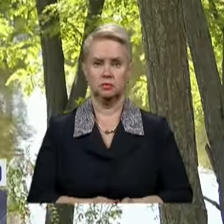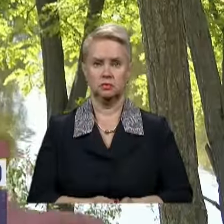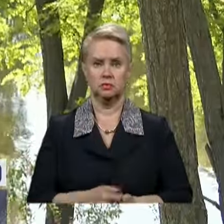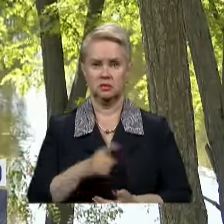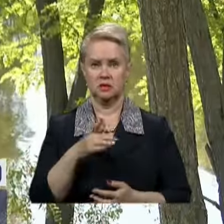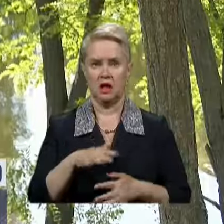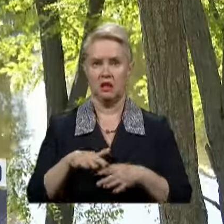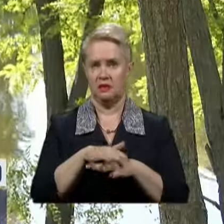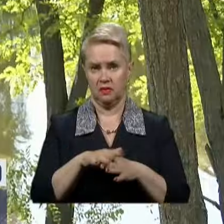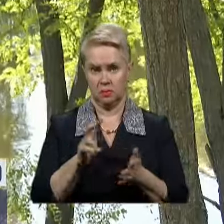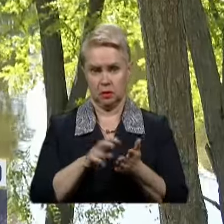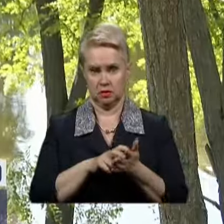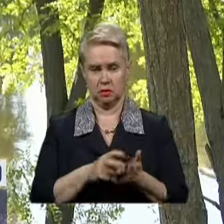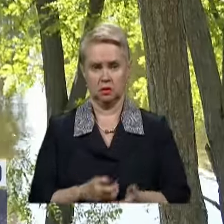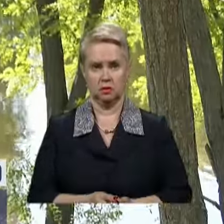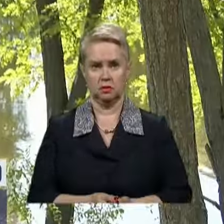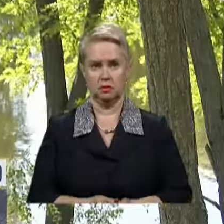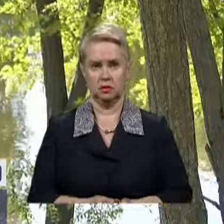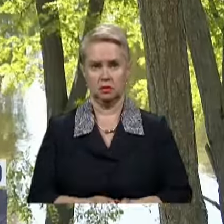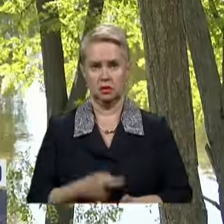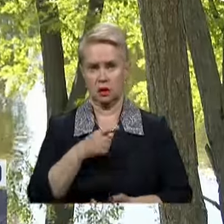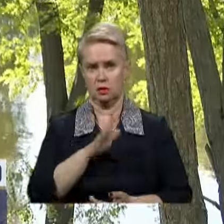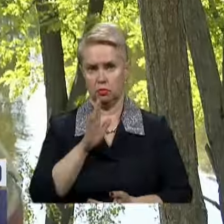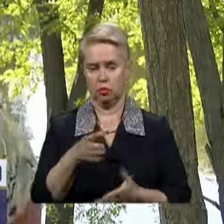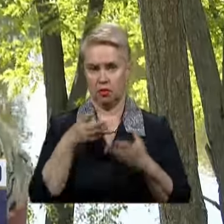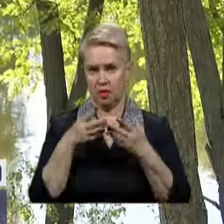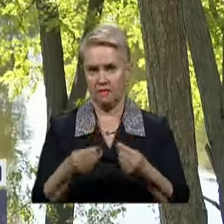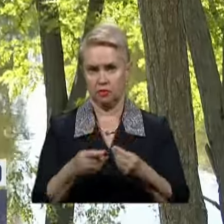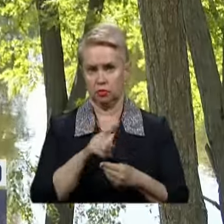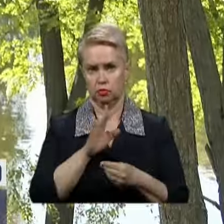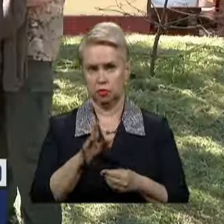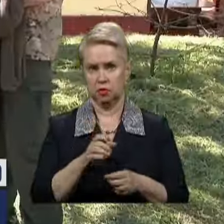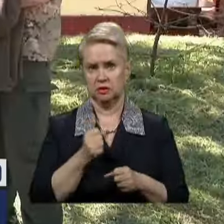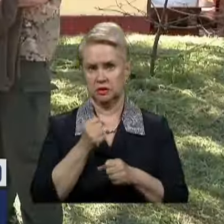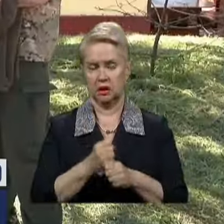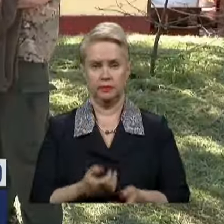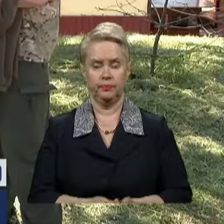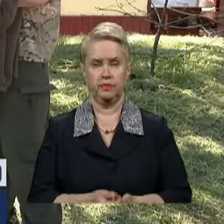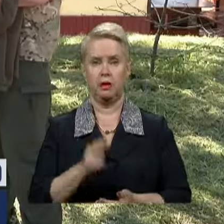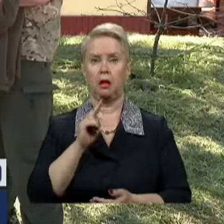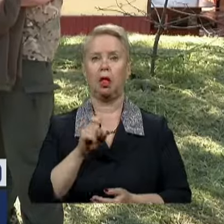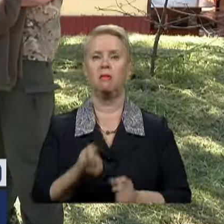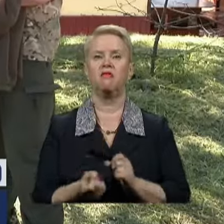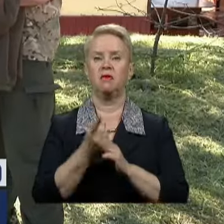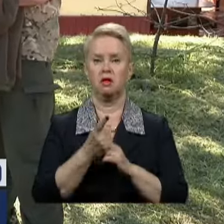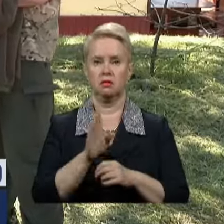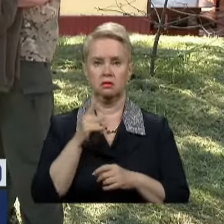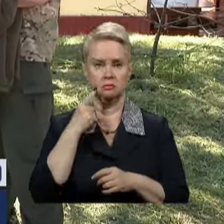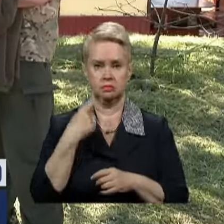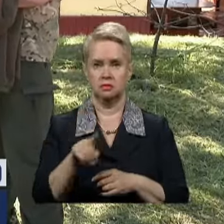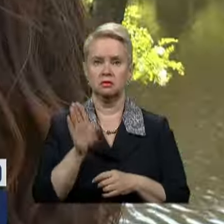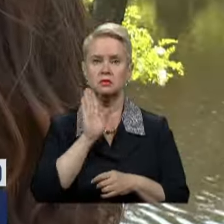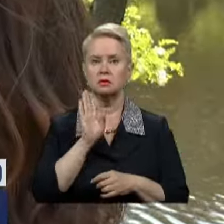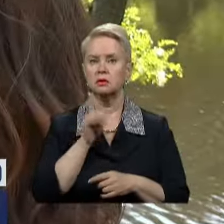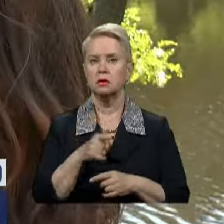за двір, тому що бояться, що на них буде давлення, що з ними щось можуть зробити. А ким же виявилась зухвала